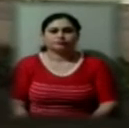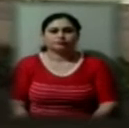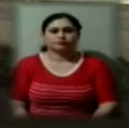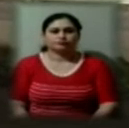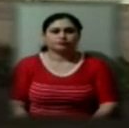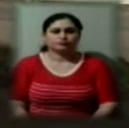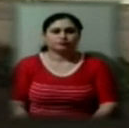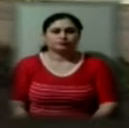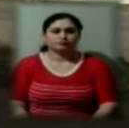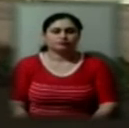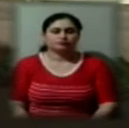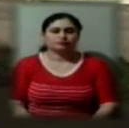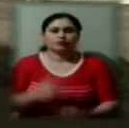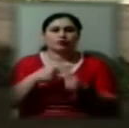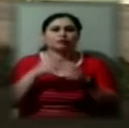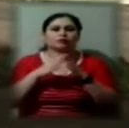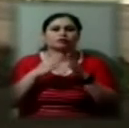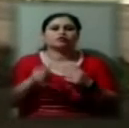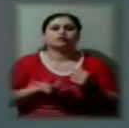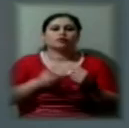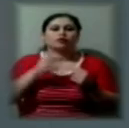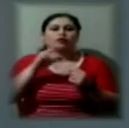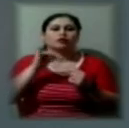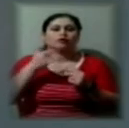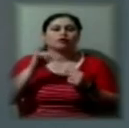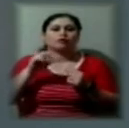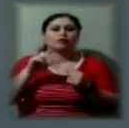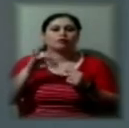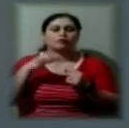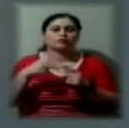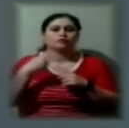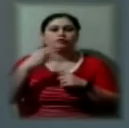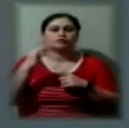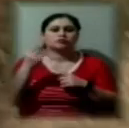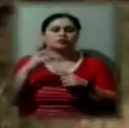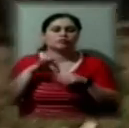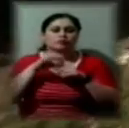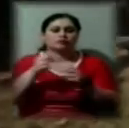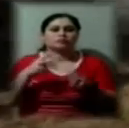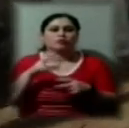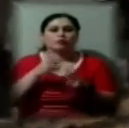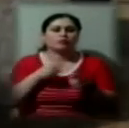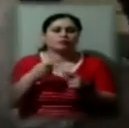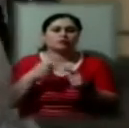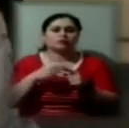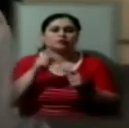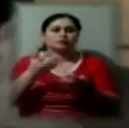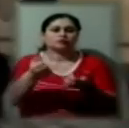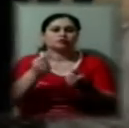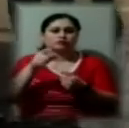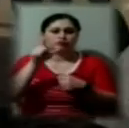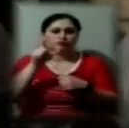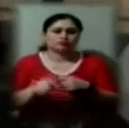Це будинок, де проживає Ігор Павловський. Саме тут 20 січня була проведена спецоперація із його затримання. Свідки події, з яким нам